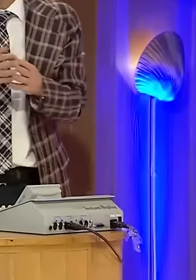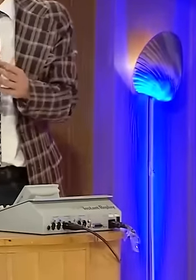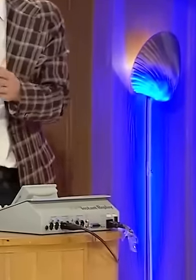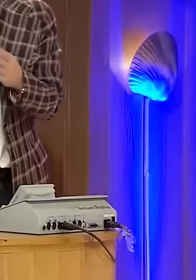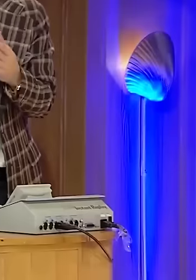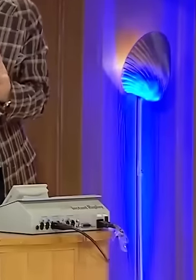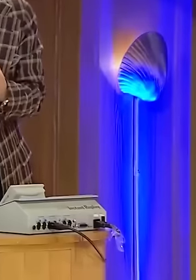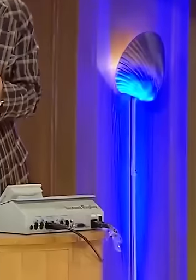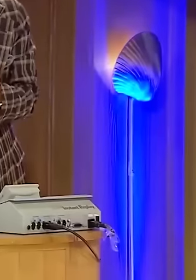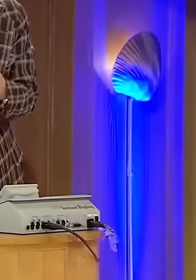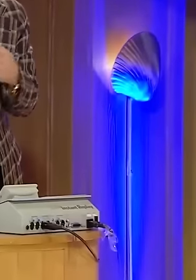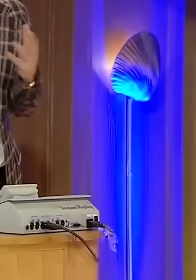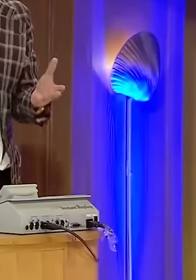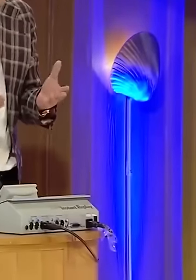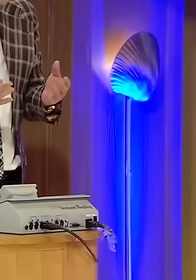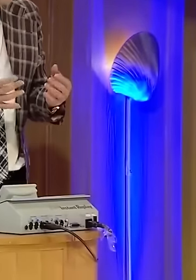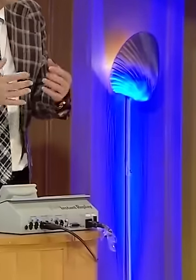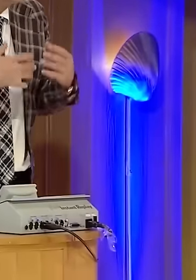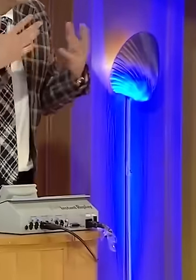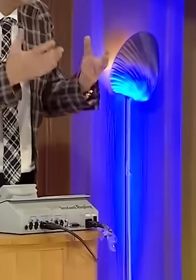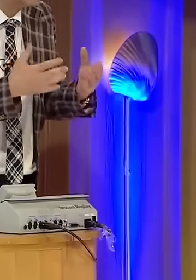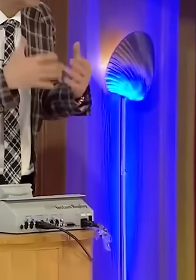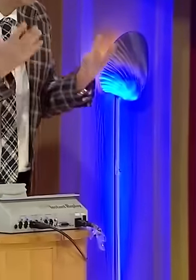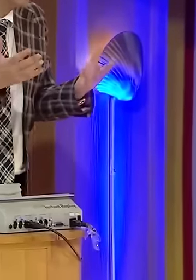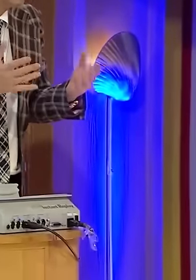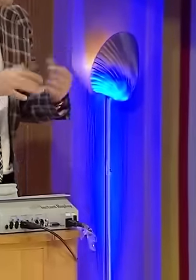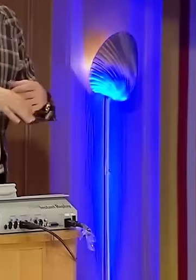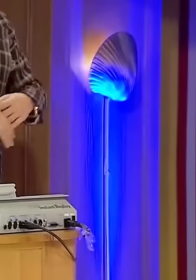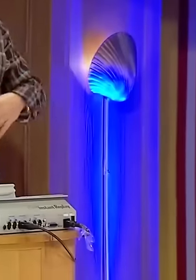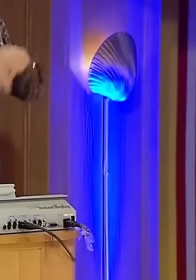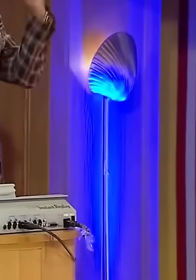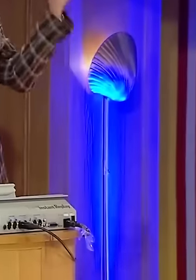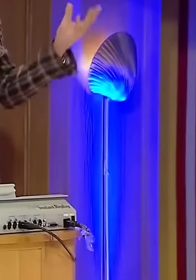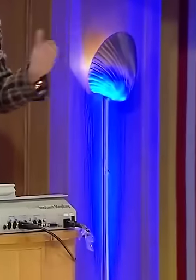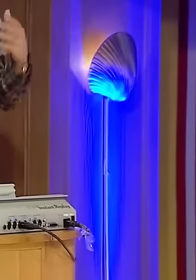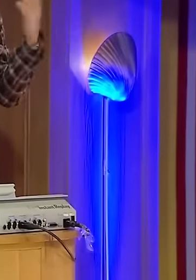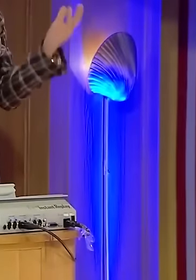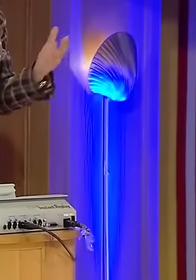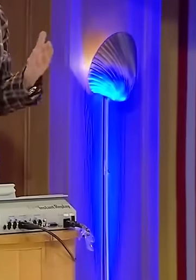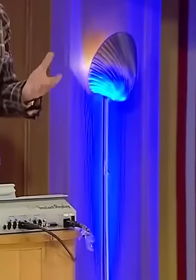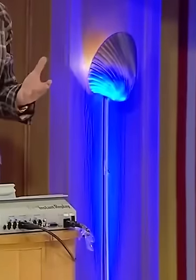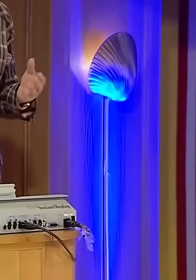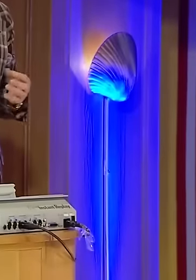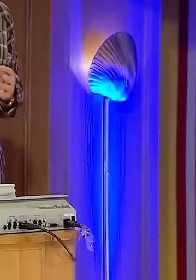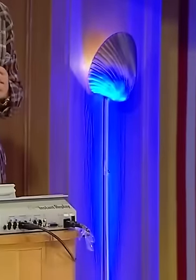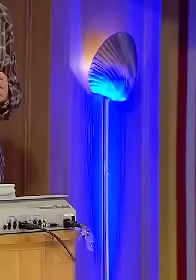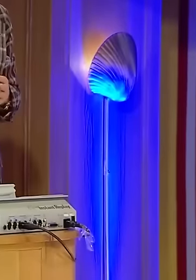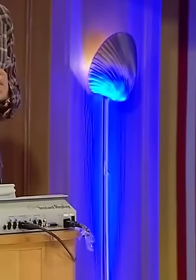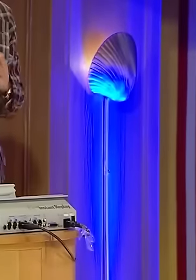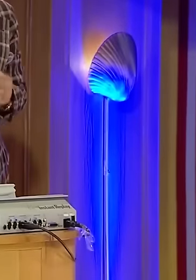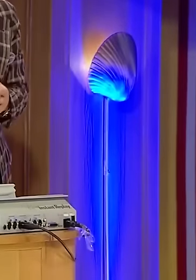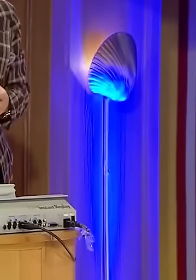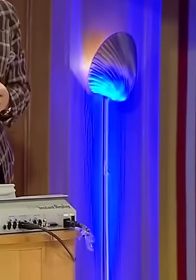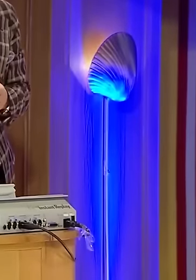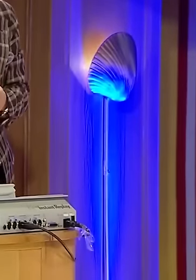çırpıyor. Ya bu şarkıcılar bir şey söylüyor da bu dinleyenler çok eğlenip böyle hop oturup hop kalkıyorlar. Herhalde